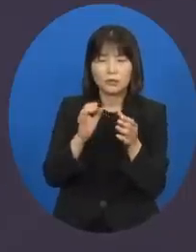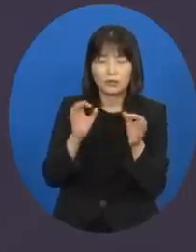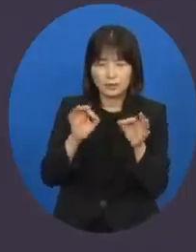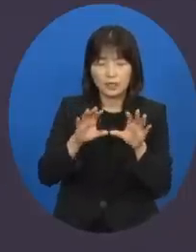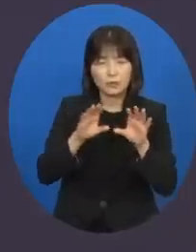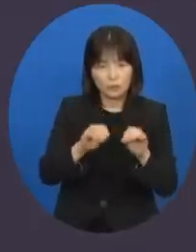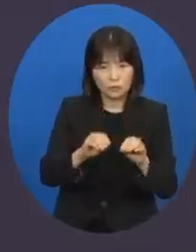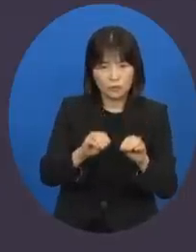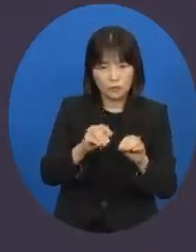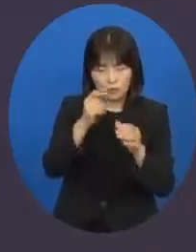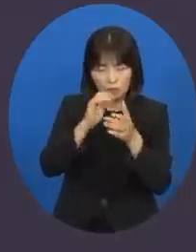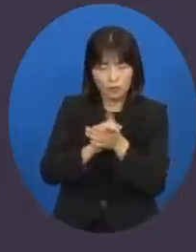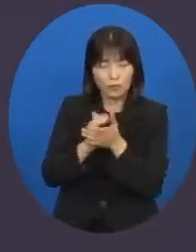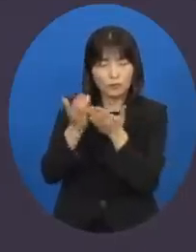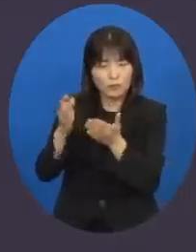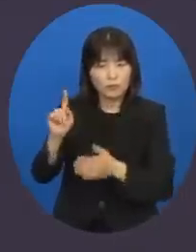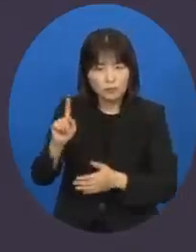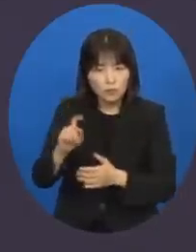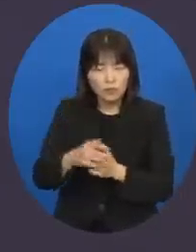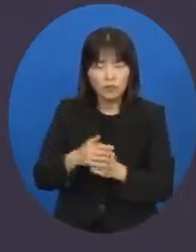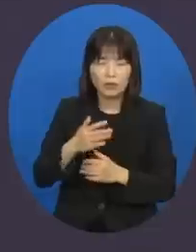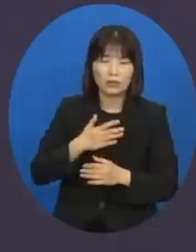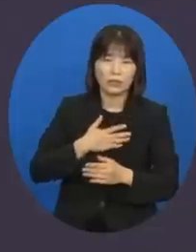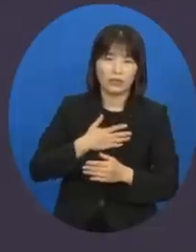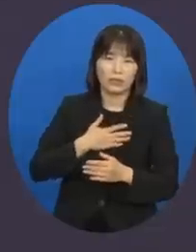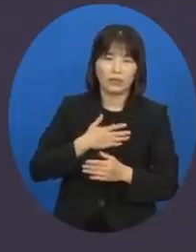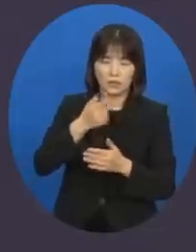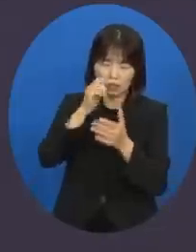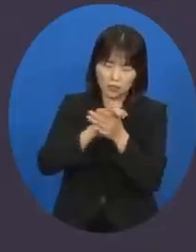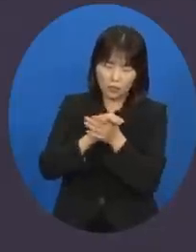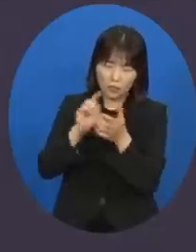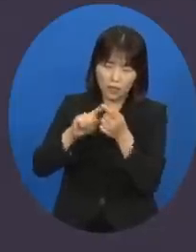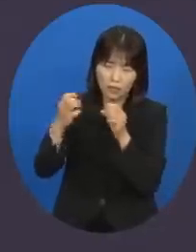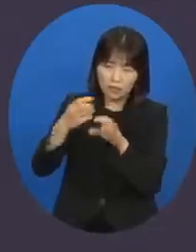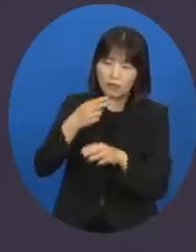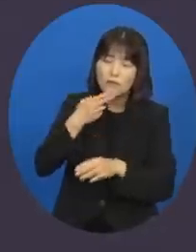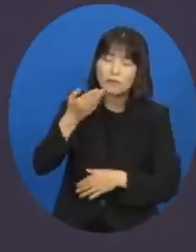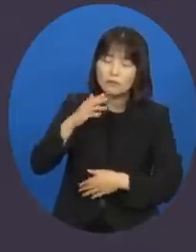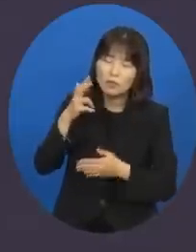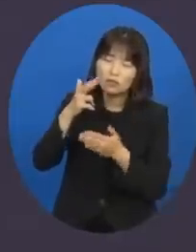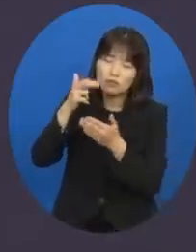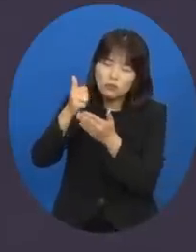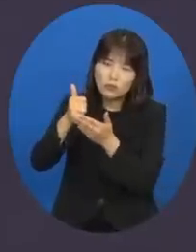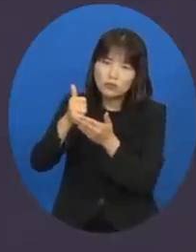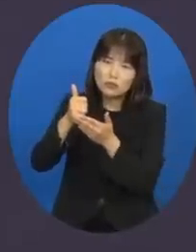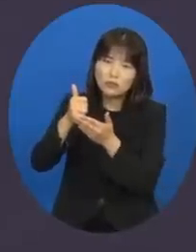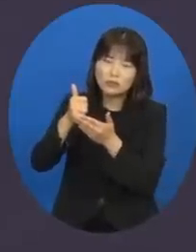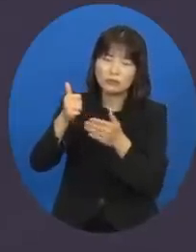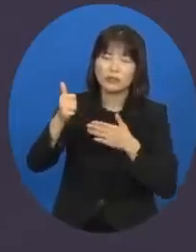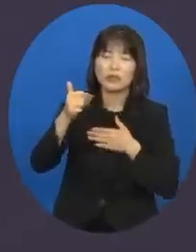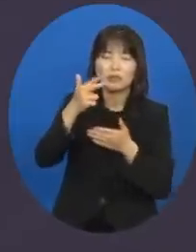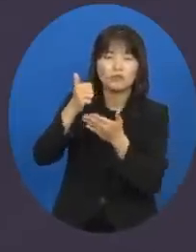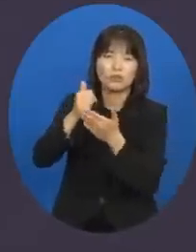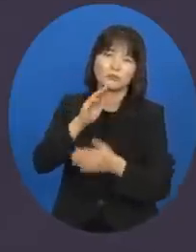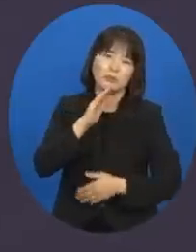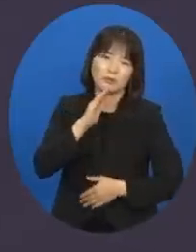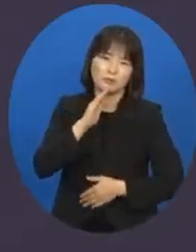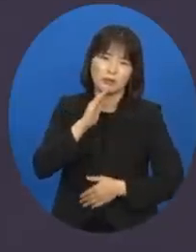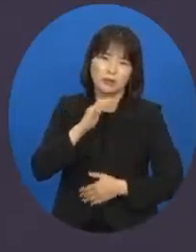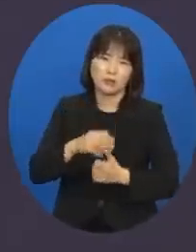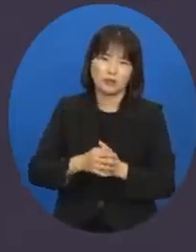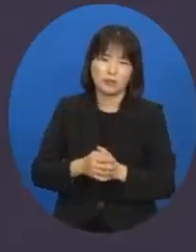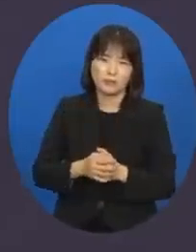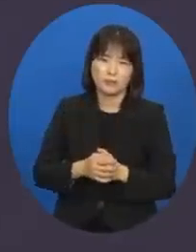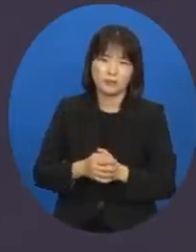기도 제목이 구한대로 응답되지 않아도 여전히 주님은 저의 주님이십니다. 제가 원하는 것은 저를 기억해 주시는 것, 주님과 함께 있는